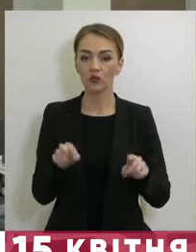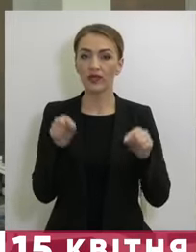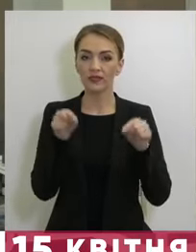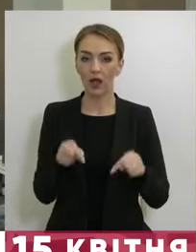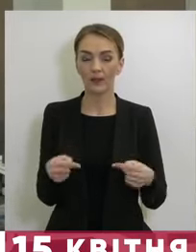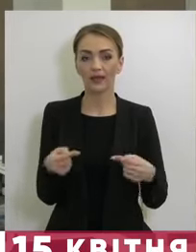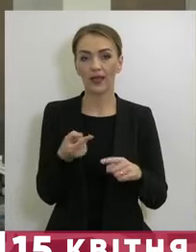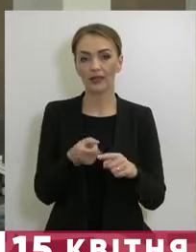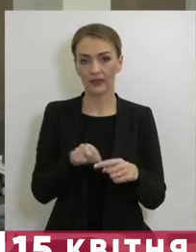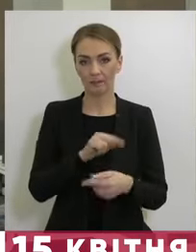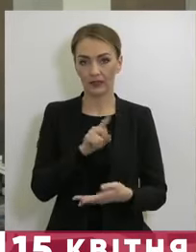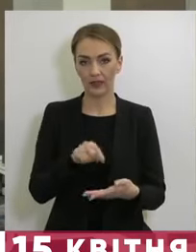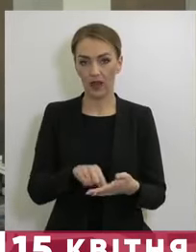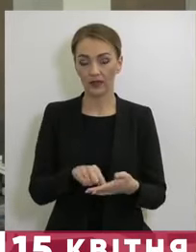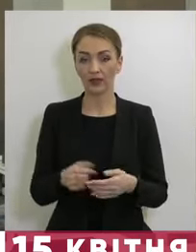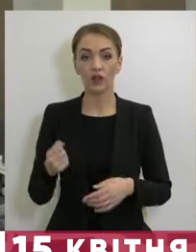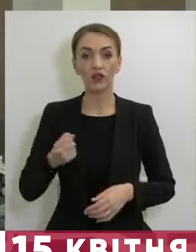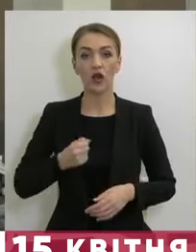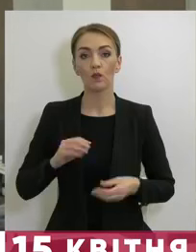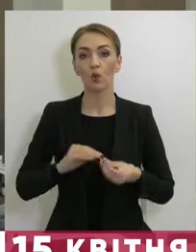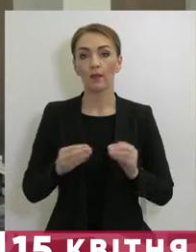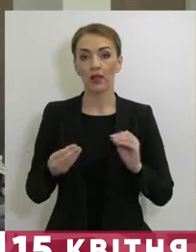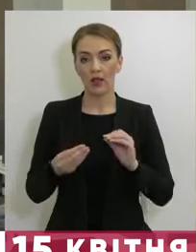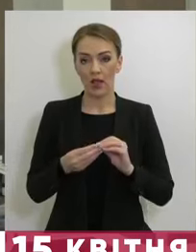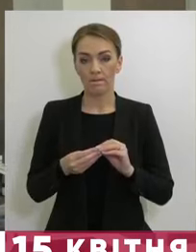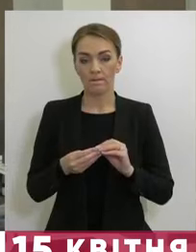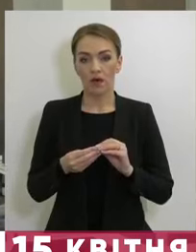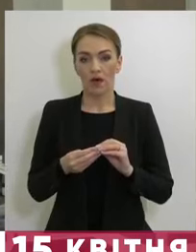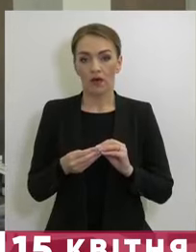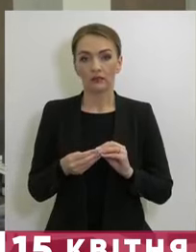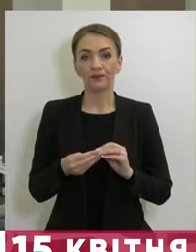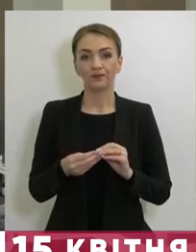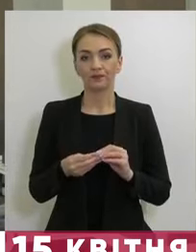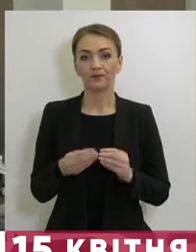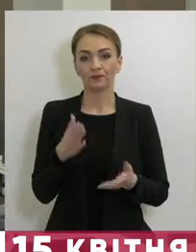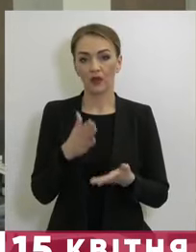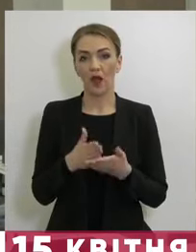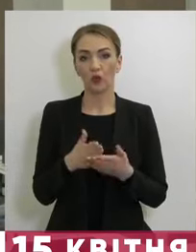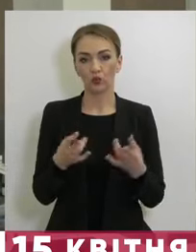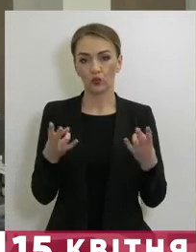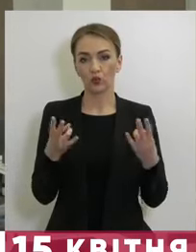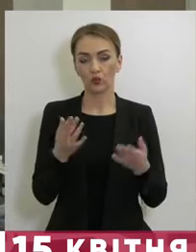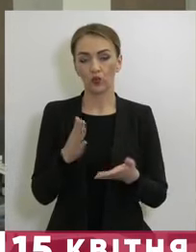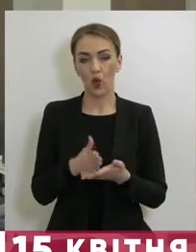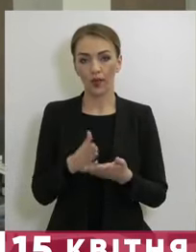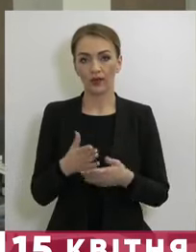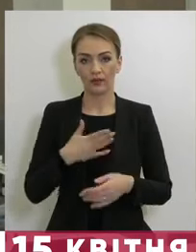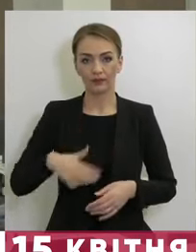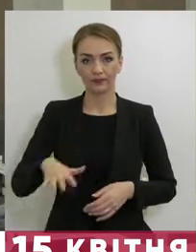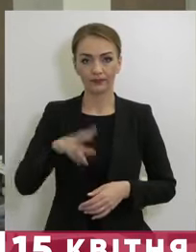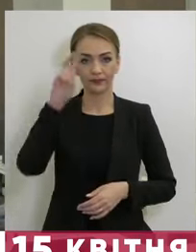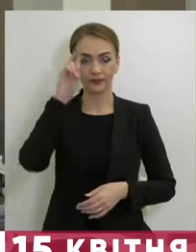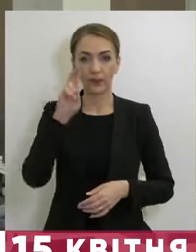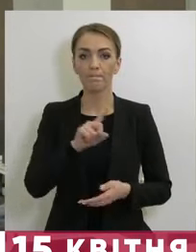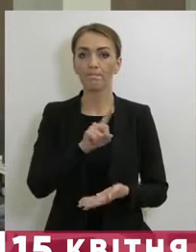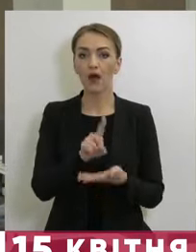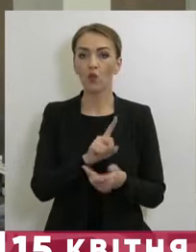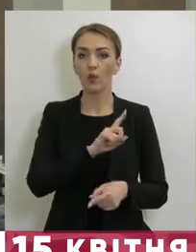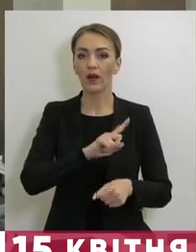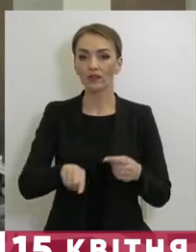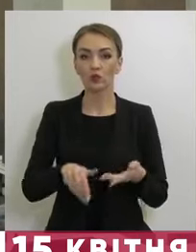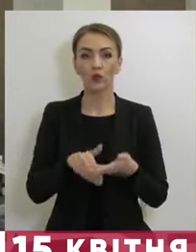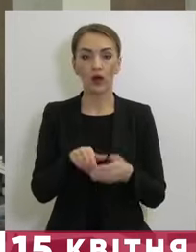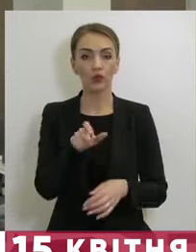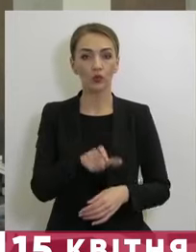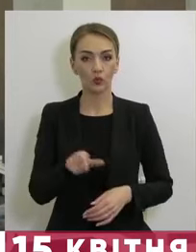питаннях. На жаль, проблема актуальна для нашої країни, і ми маємо оперативно допомагати людям,